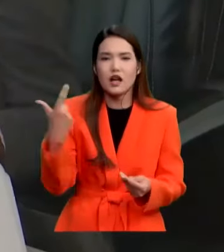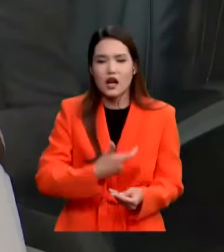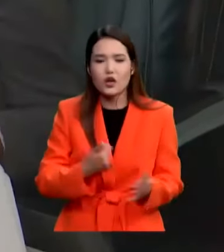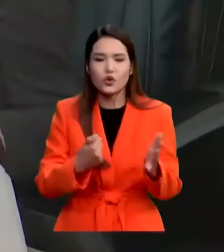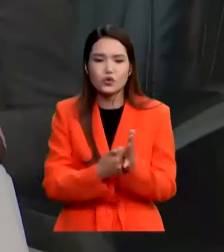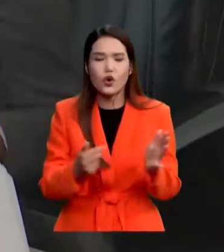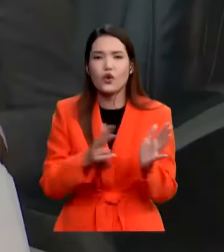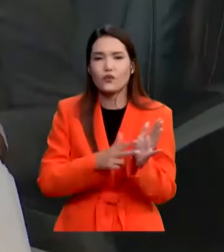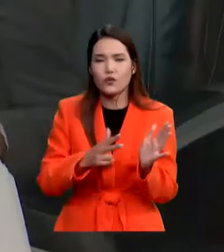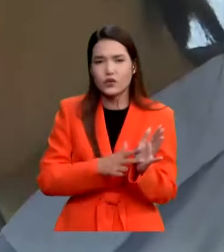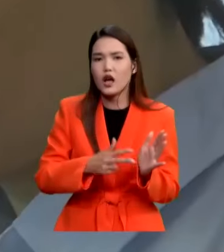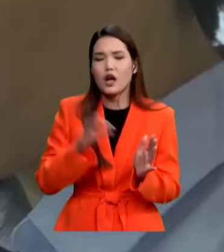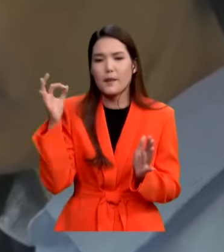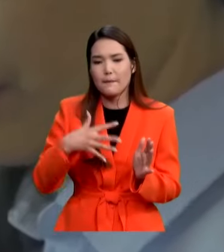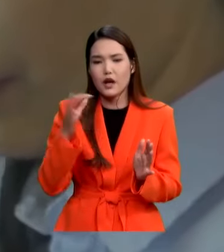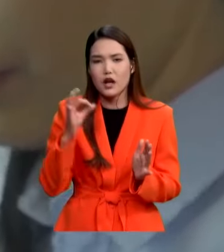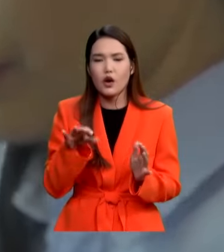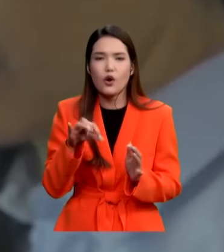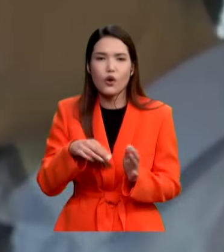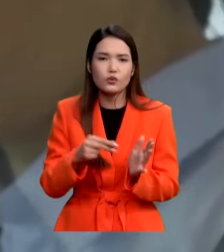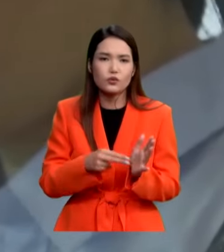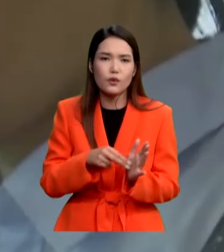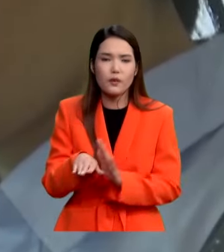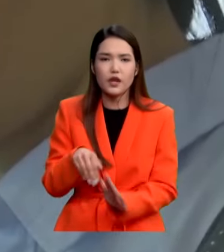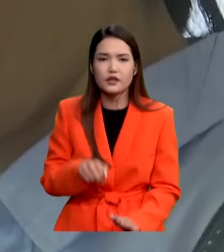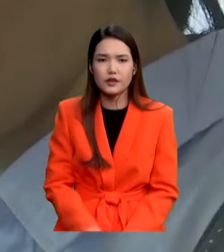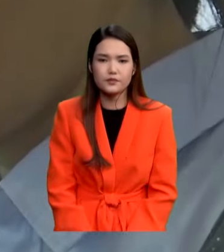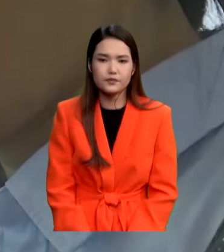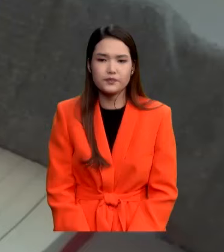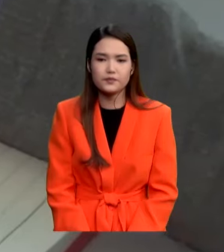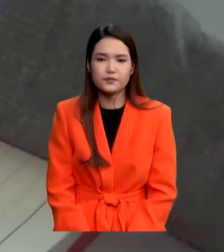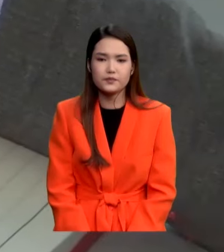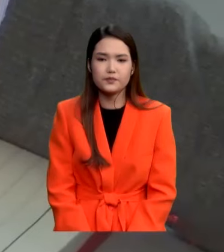до 85% от суммы займа. Ботагос Марабаева, Атамикен Бизнес.